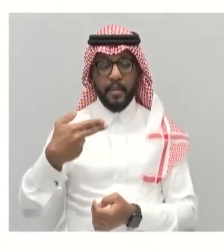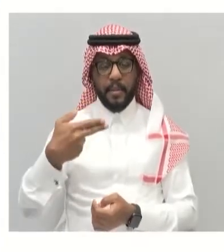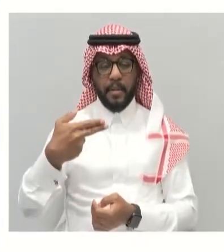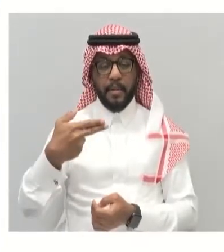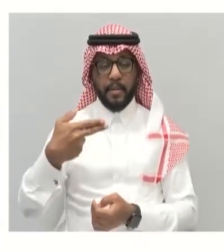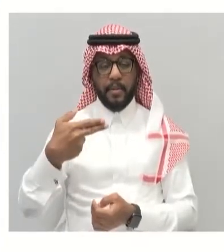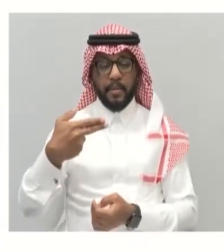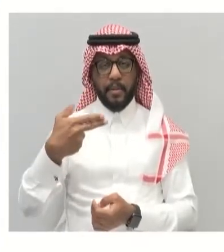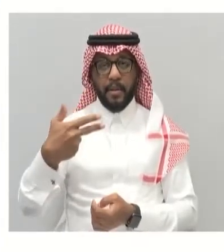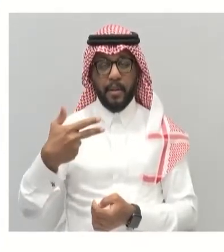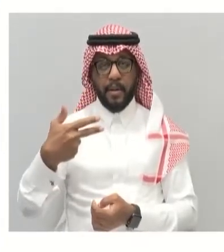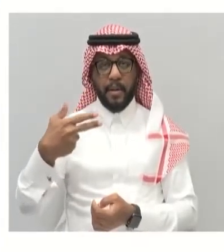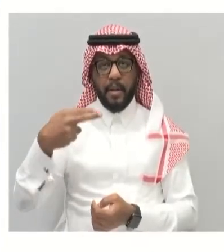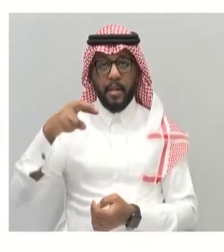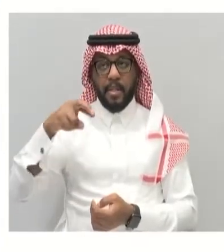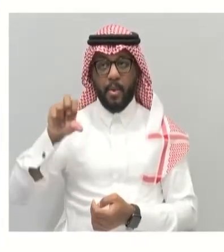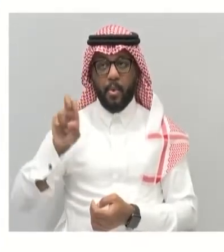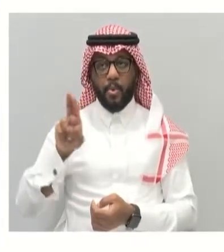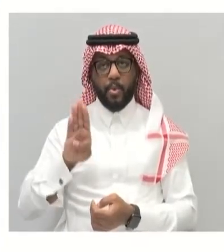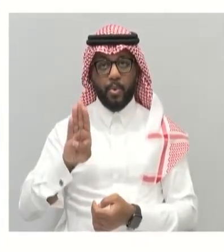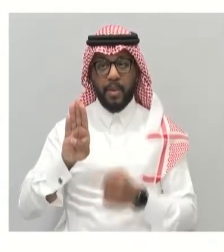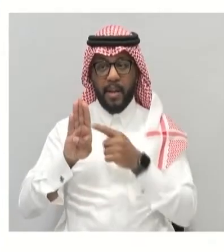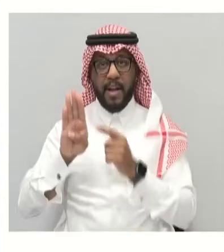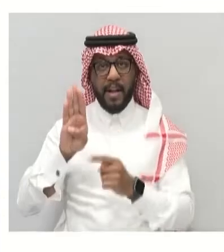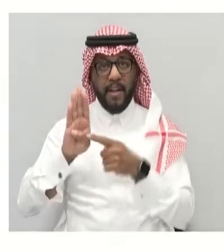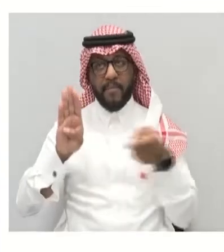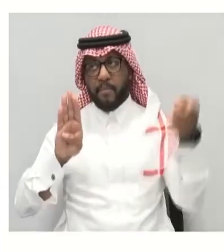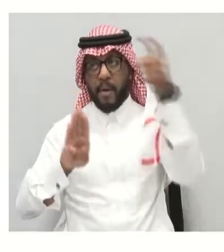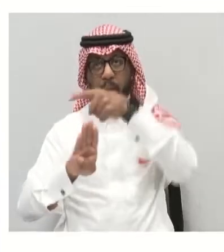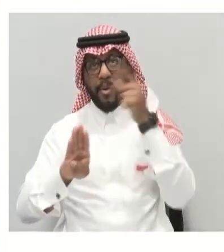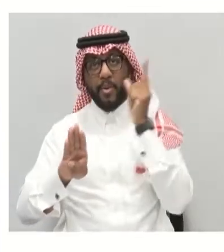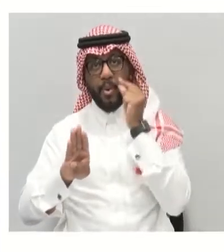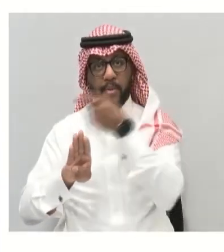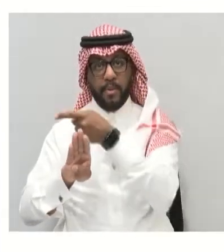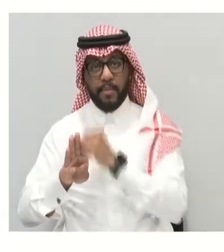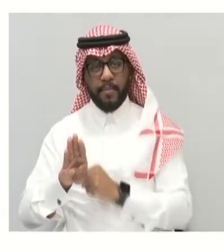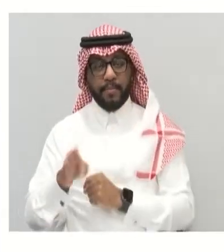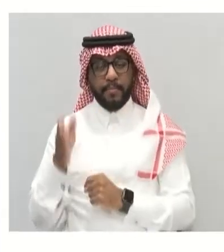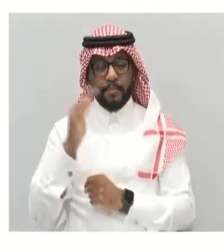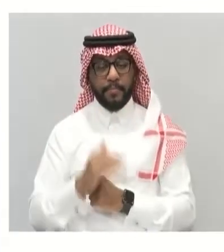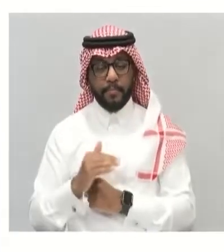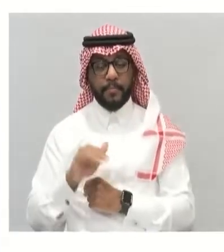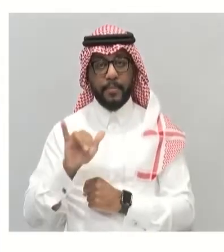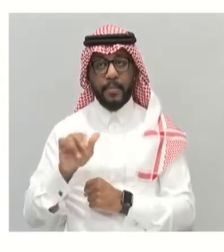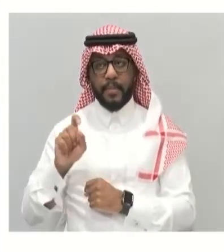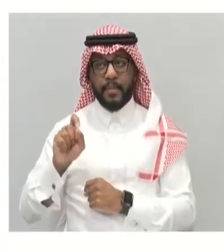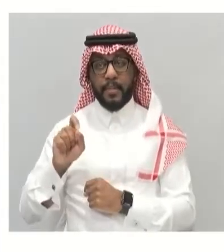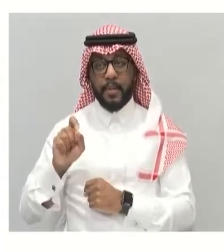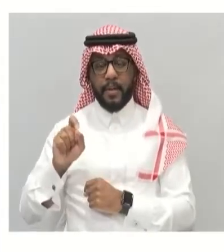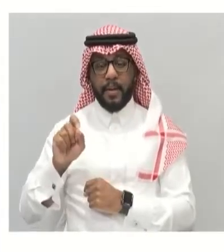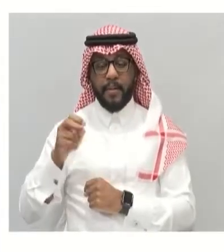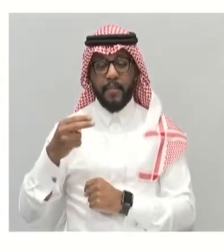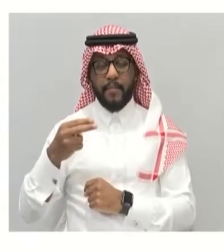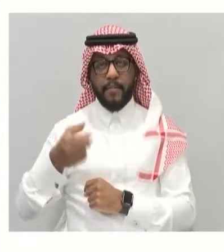بعد ذلك وعلتك يافعا ما هو الحال هنا كلمه يافعا وما